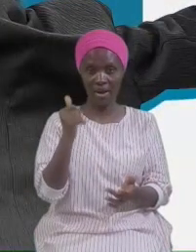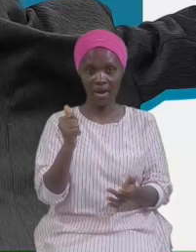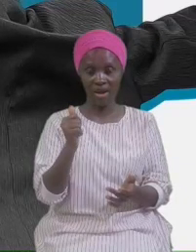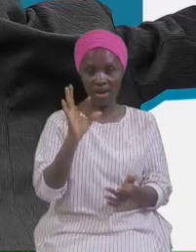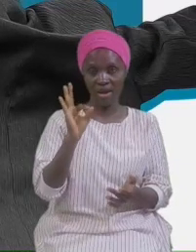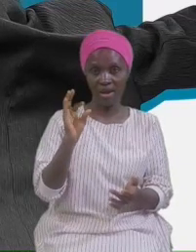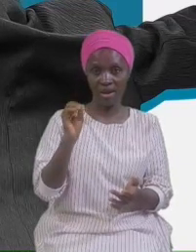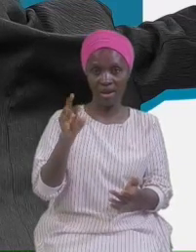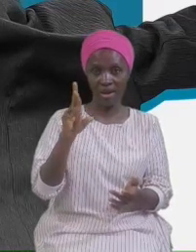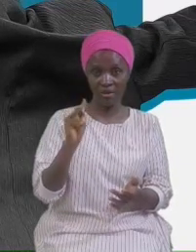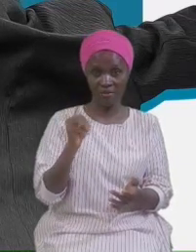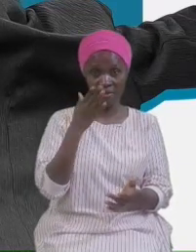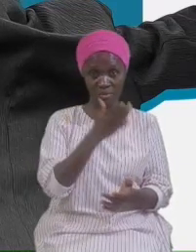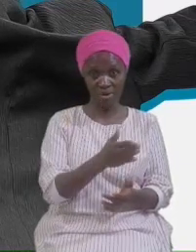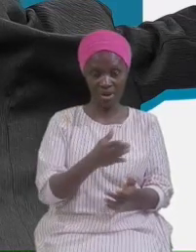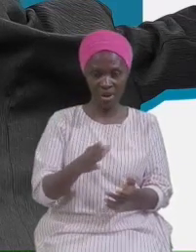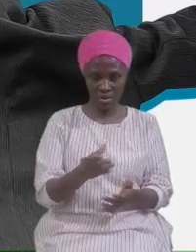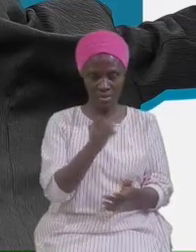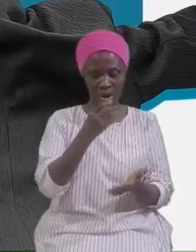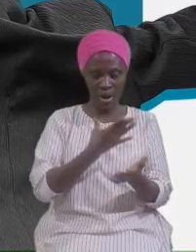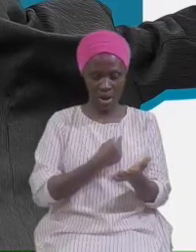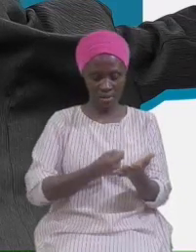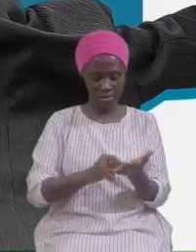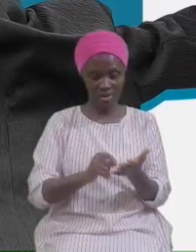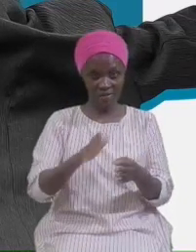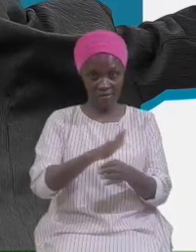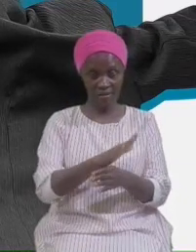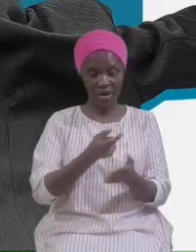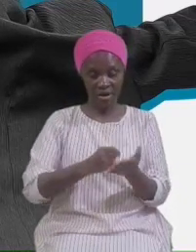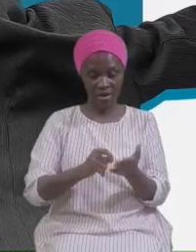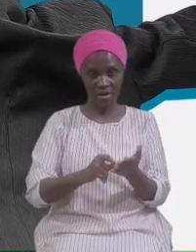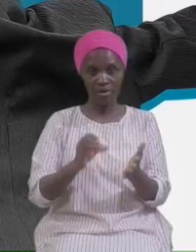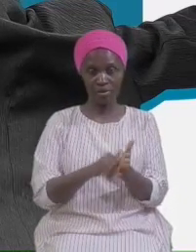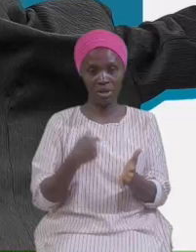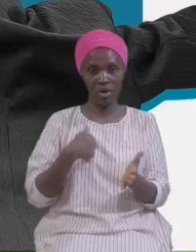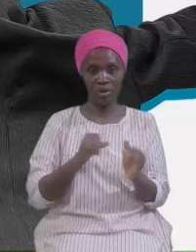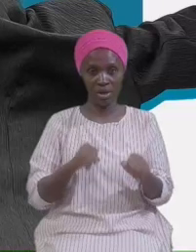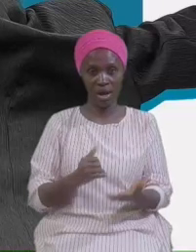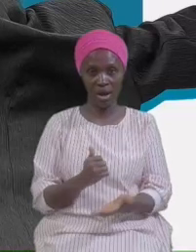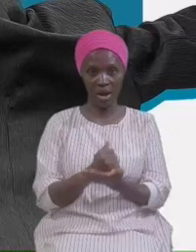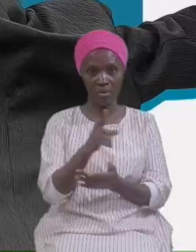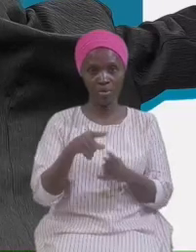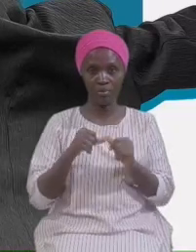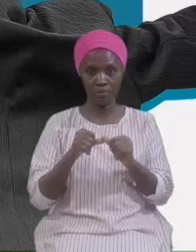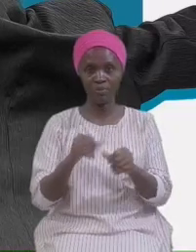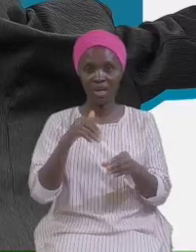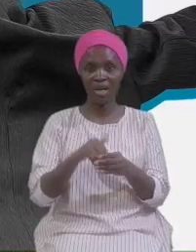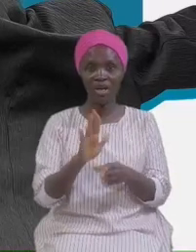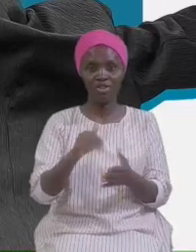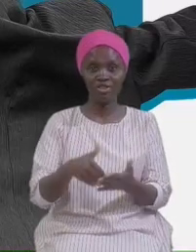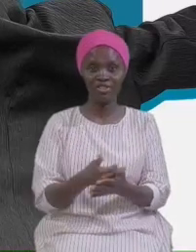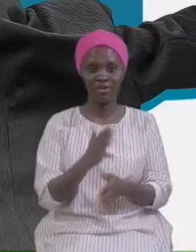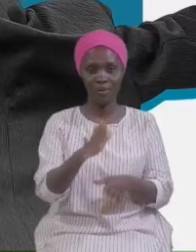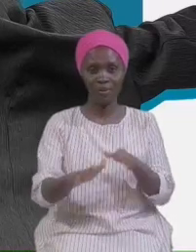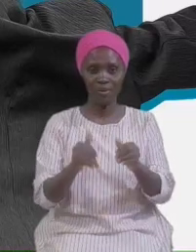Remplissez-le soigneusement pour que nous puissions vous aider davantage. dans votre nouvelle marche avec Christ.